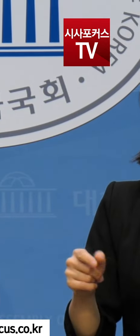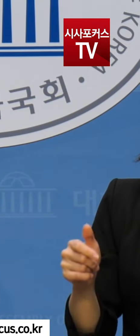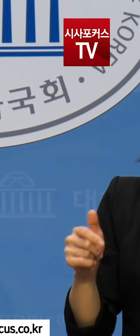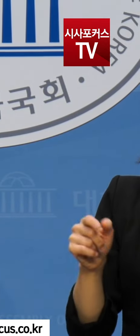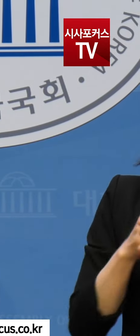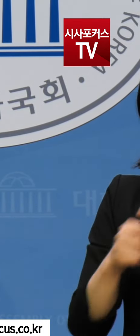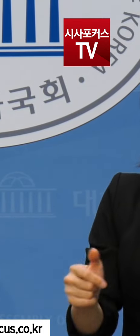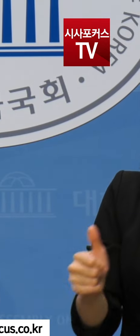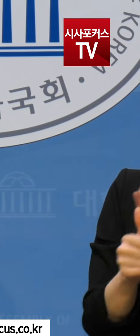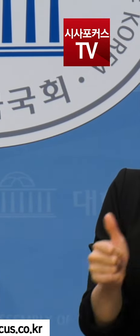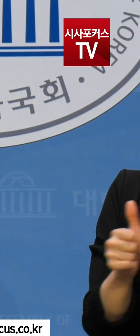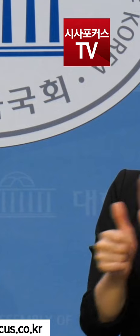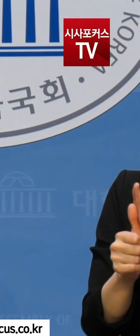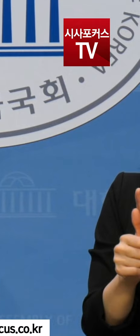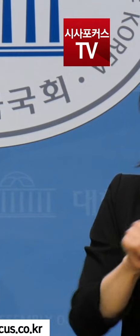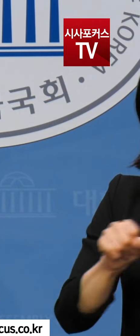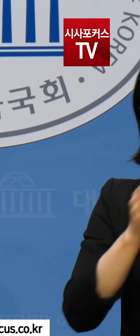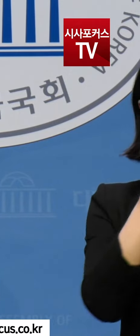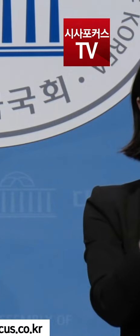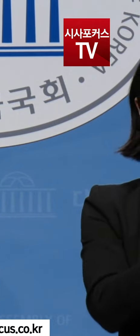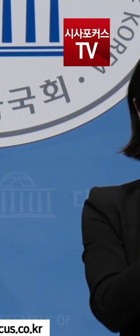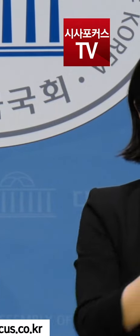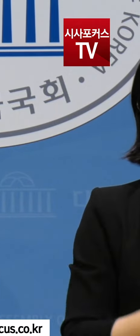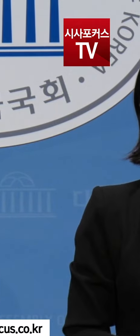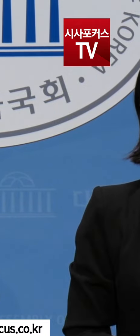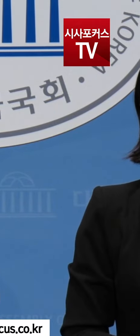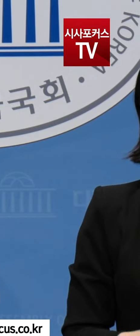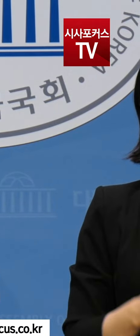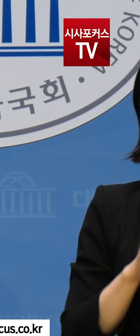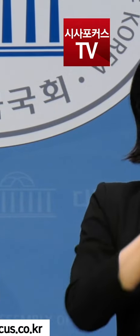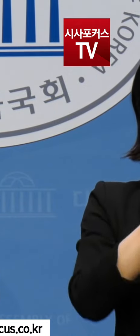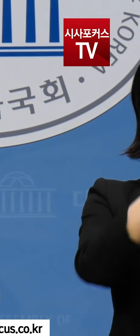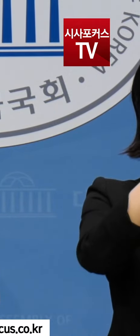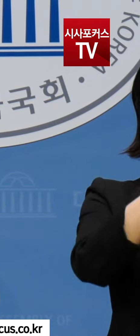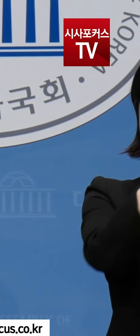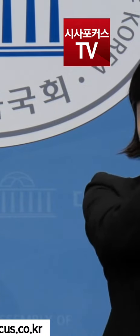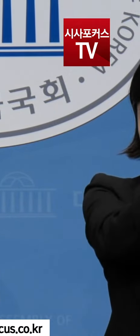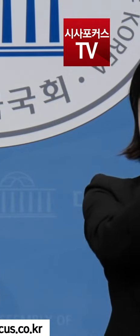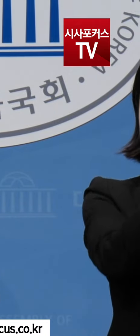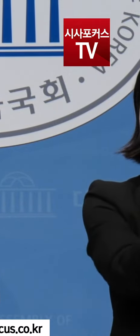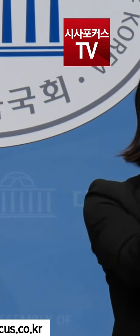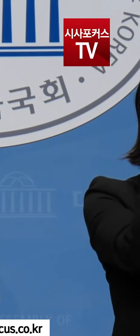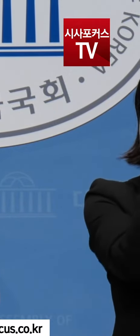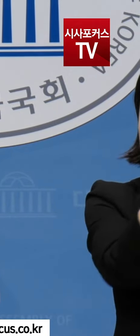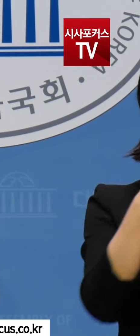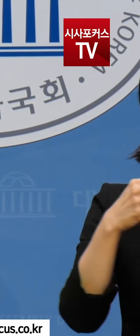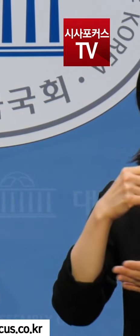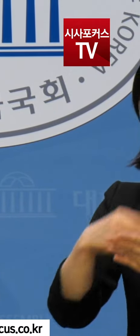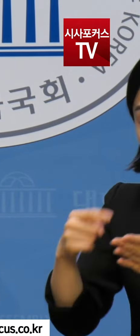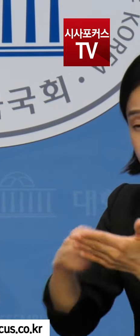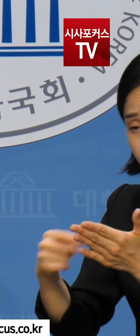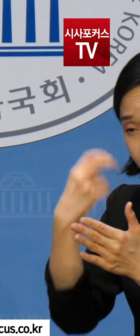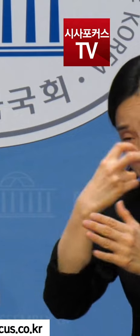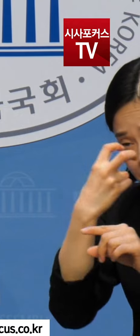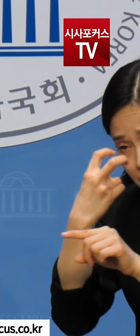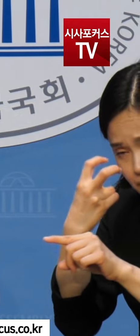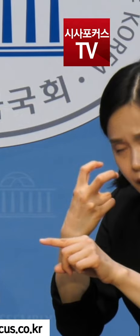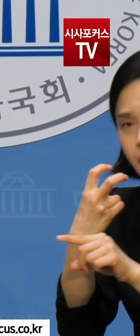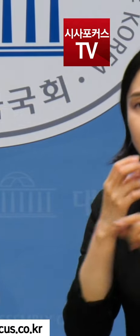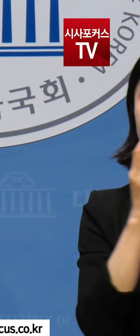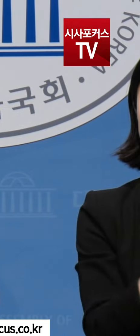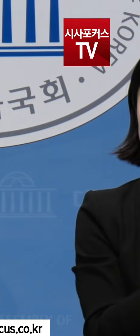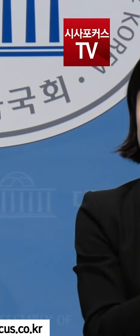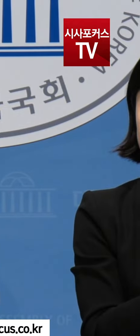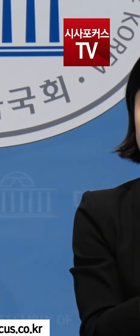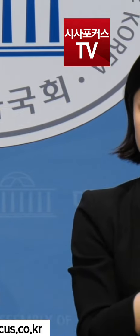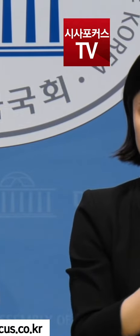그리고 환경부의 일회용품 정책 변경으로 인한 손해를 전수 조사해야 한다. 아울러 일회용품 관련 규제를